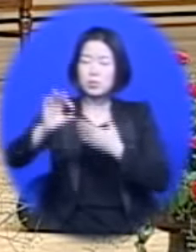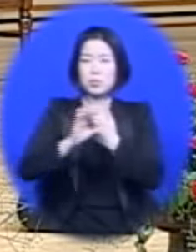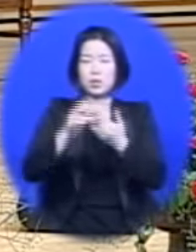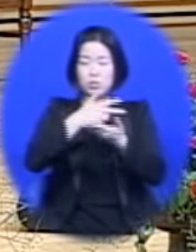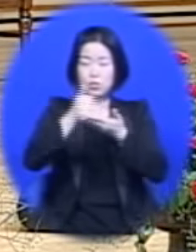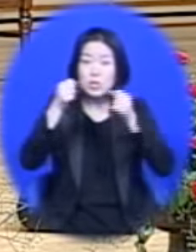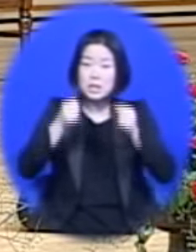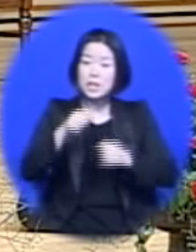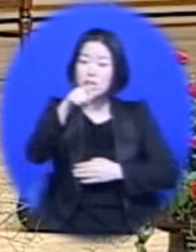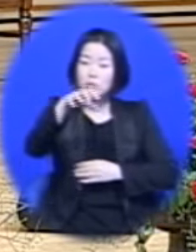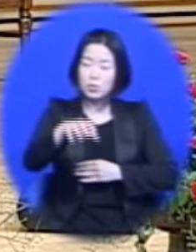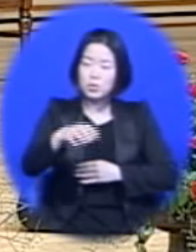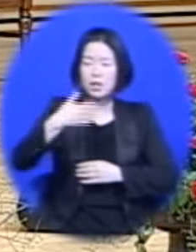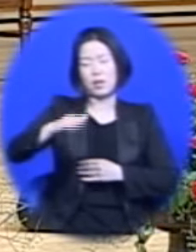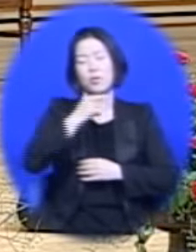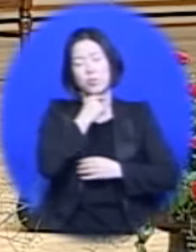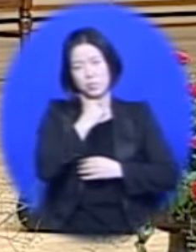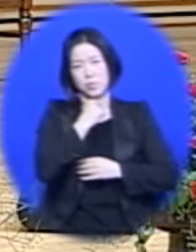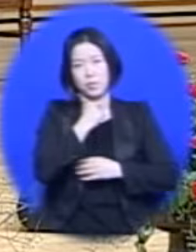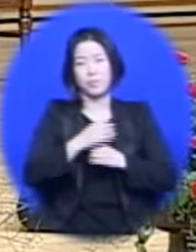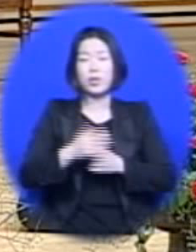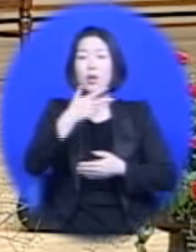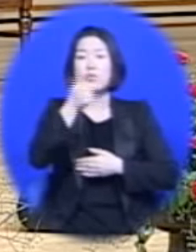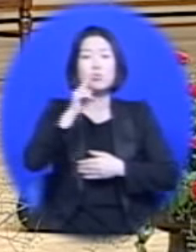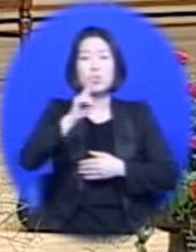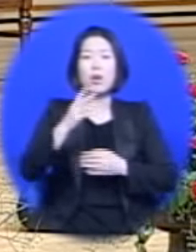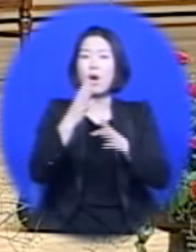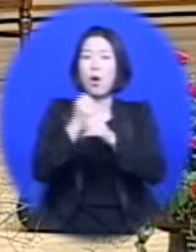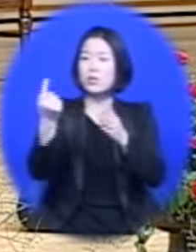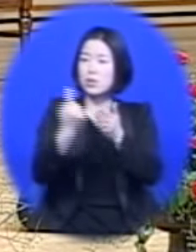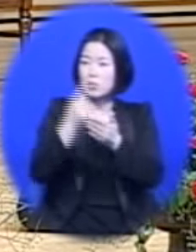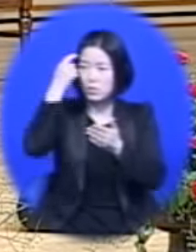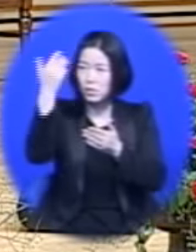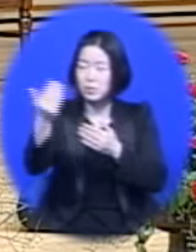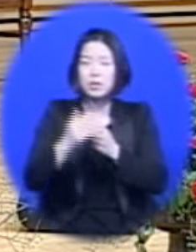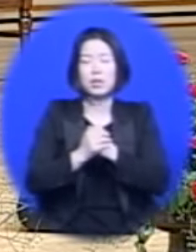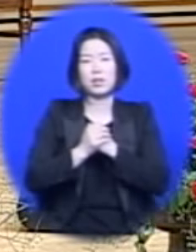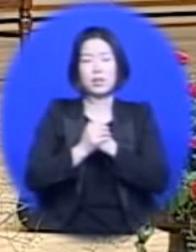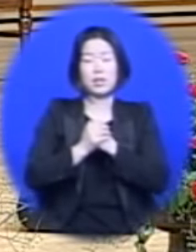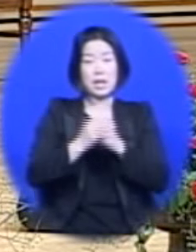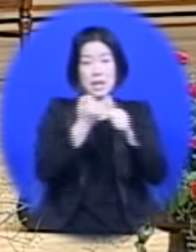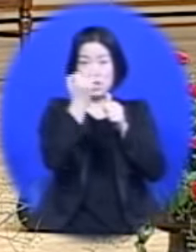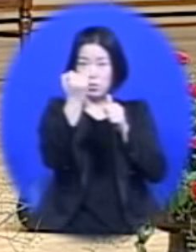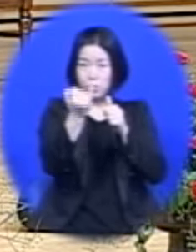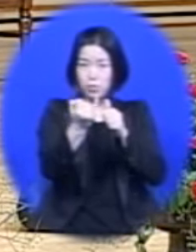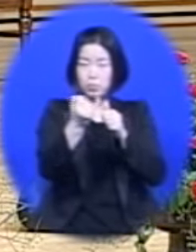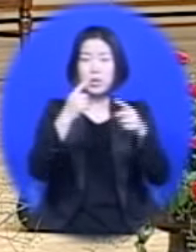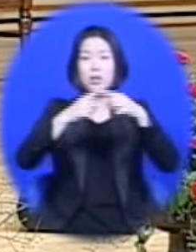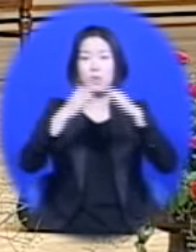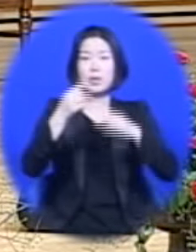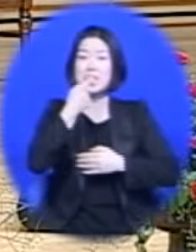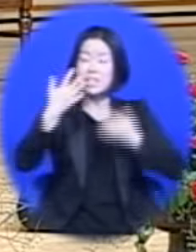계신 그곳에 가고 싶어요. 오 주여 언제나 오시렵니까? 신부되는 교회가 흰옷을